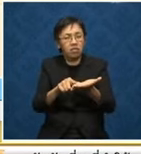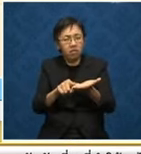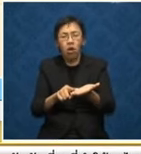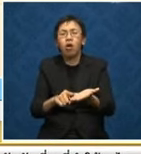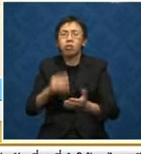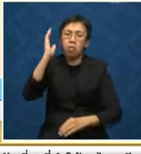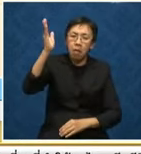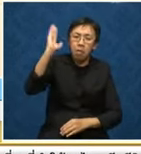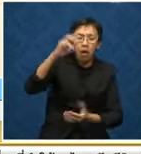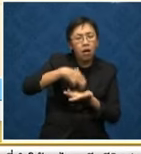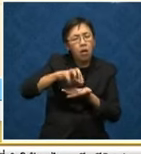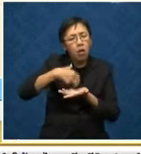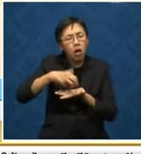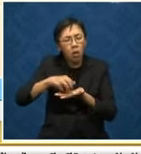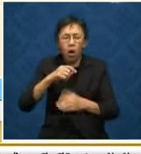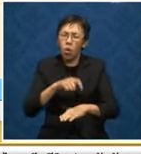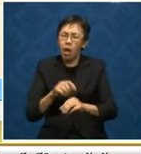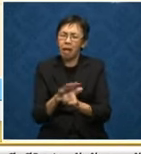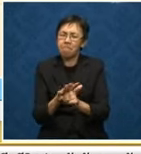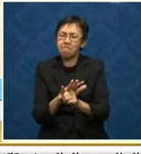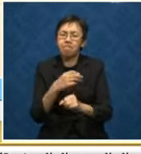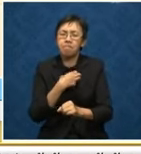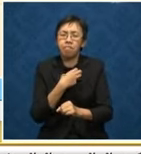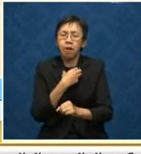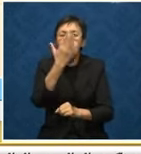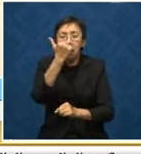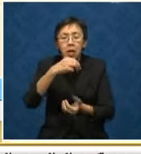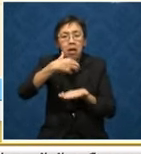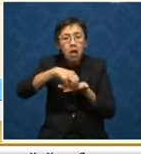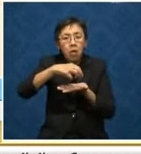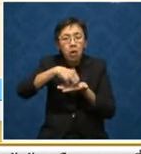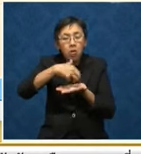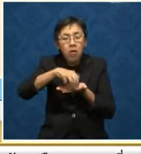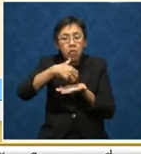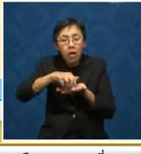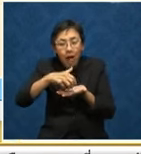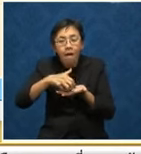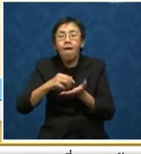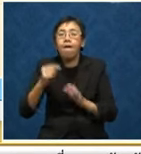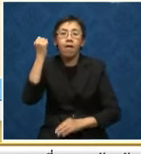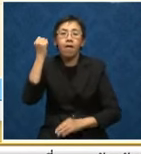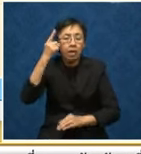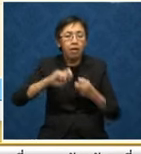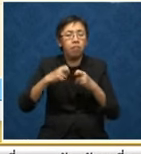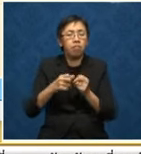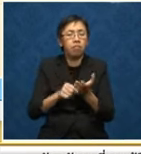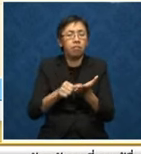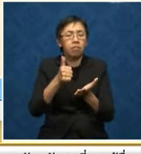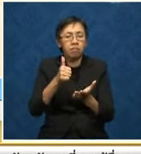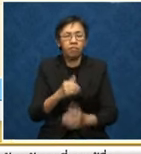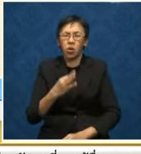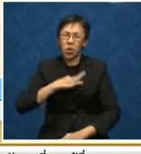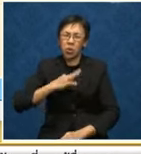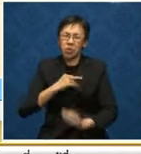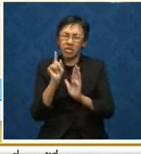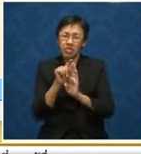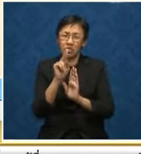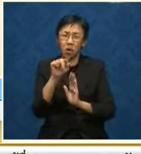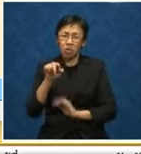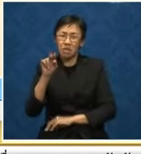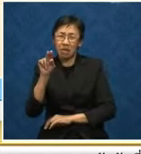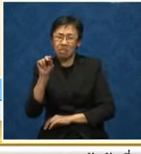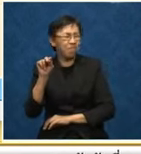เสนอต่อสภาแห่งนี้นะครับเพื่อจะแก้ไขปัญหาของพี่น้องประชาชนได้นะครับเพราะนั้นเงื่อนเวลา2นาที30วิ